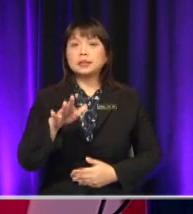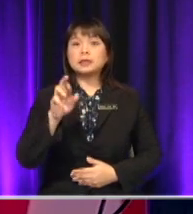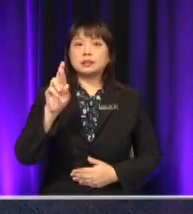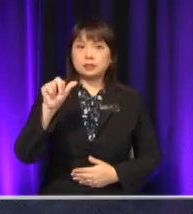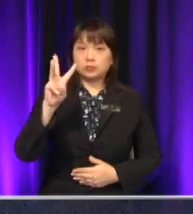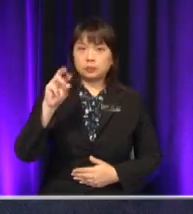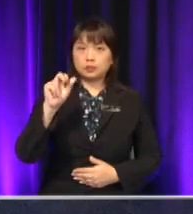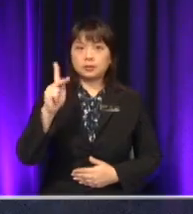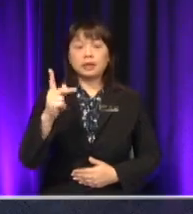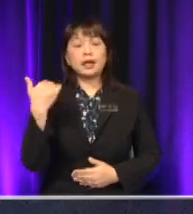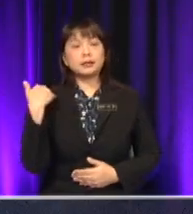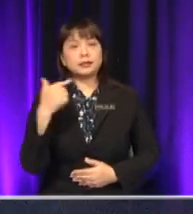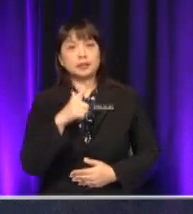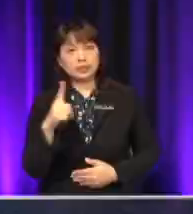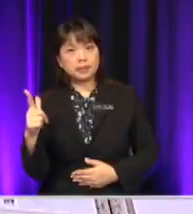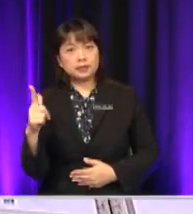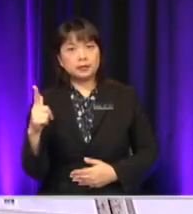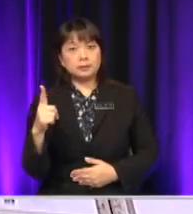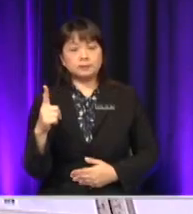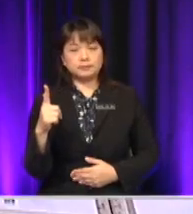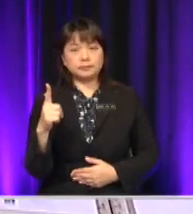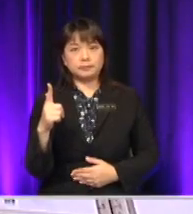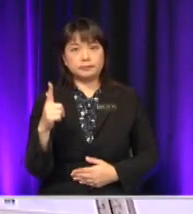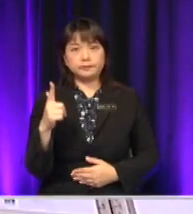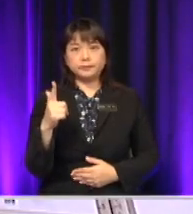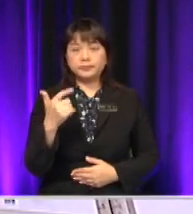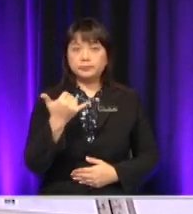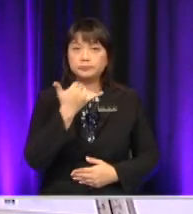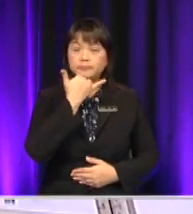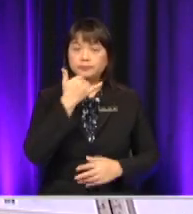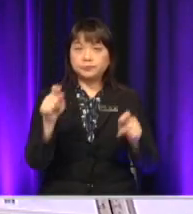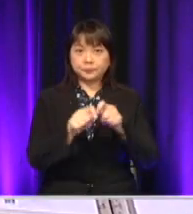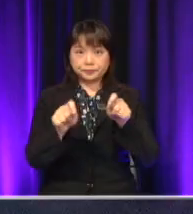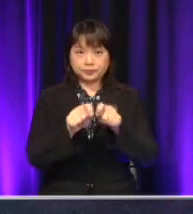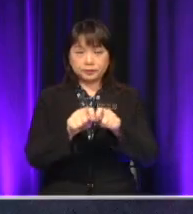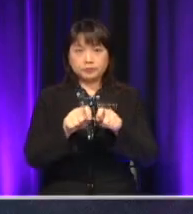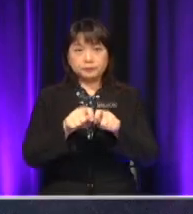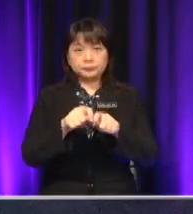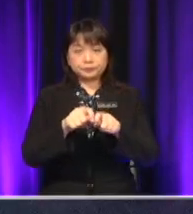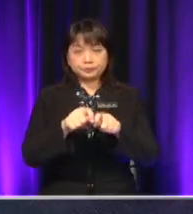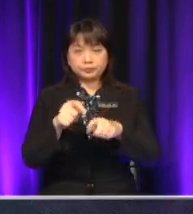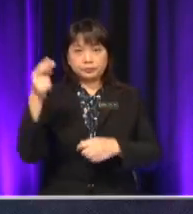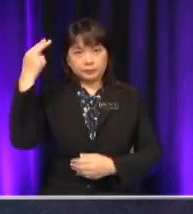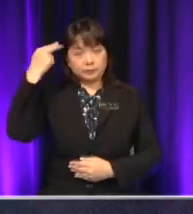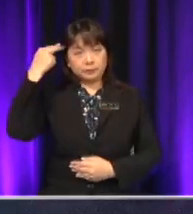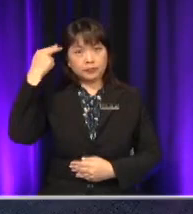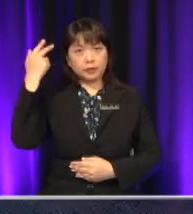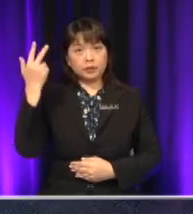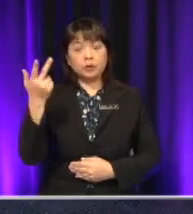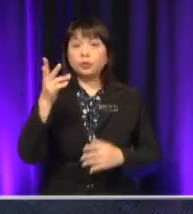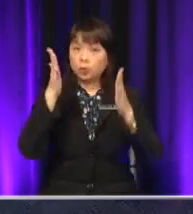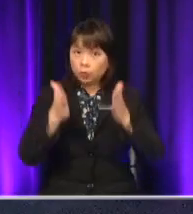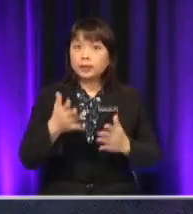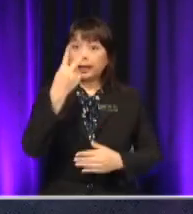faktor yang bukan alat seperti Hanif. Seperti Hanif. Okey, bukan alat seperti Hanif. Disebabkan oleh pemerhati